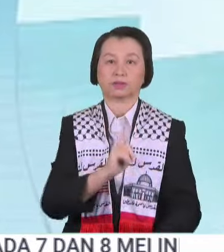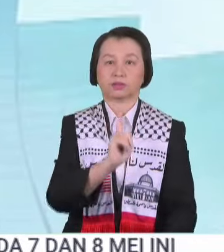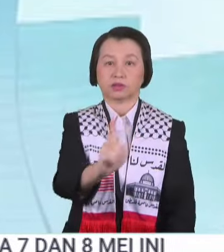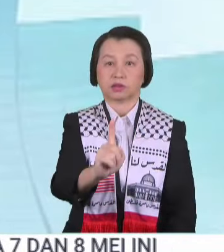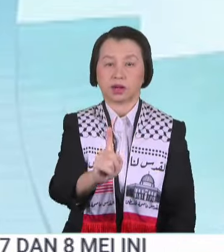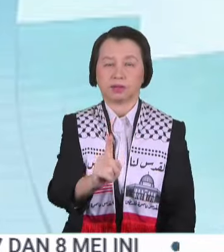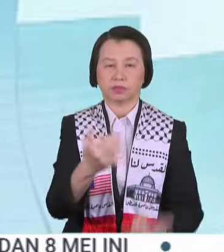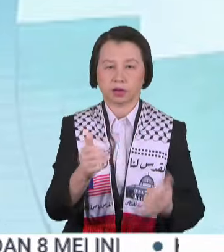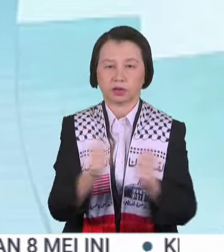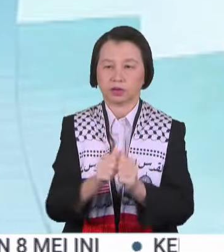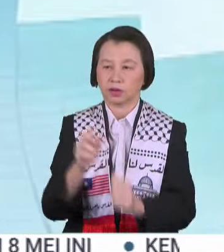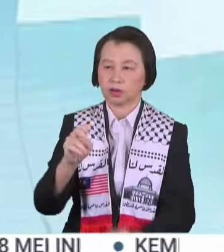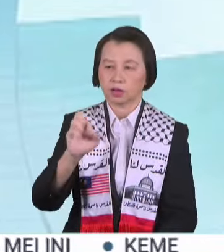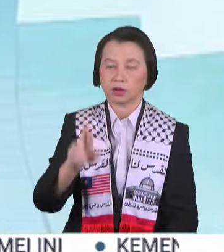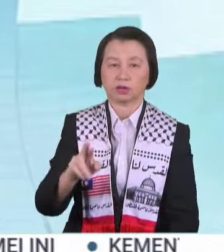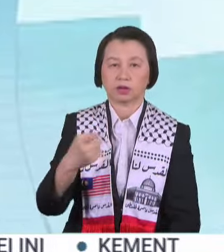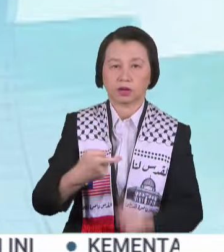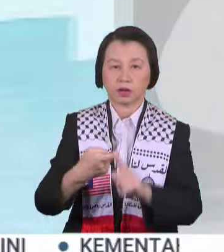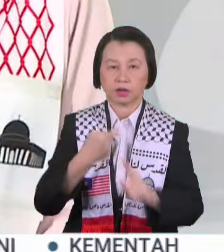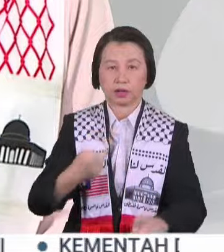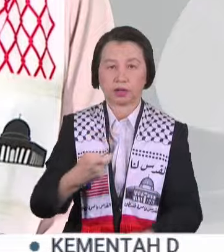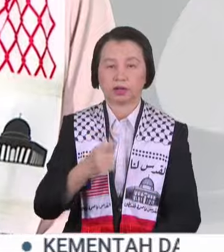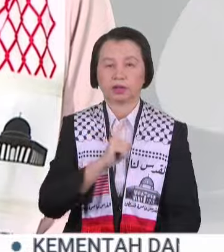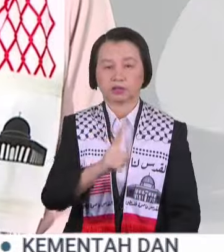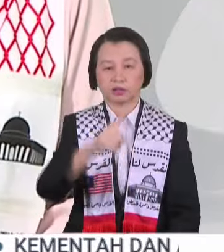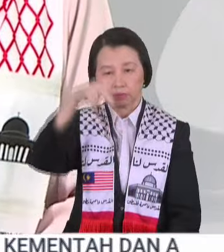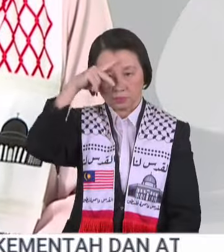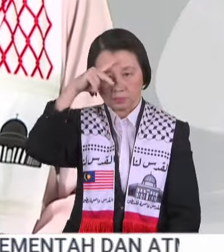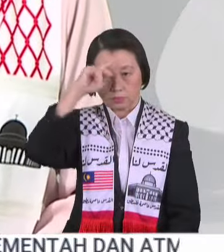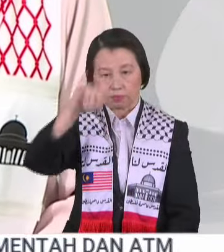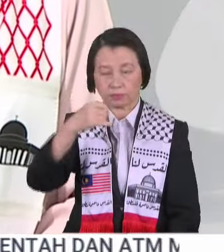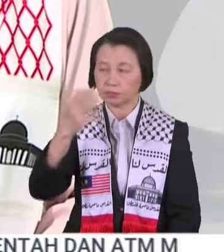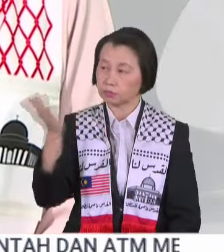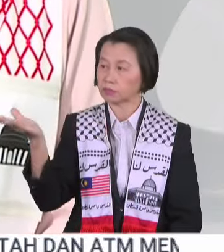Perinciannya langsung bersama Nur Haili Isati dari Kompleks Islam Putrajaya.